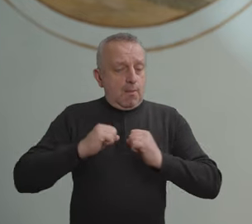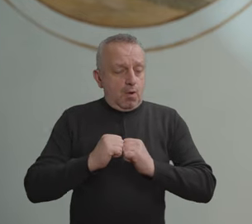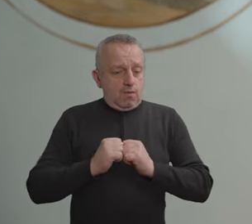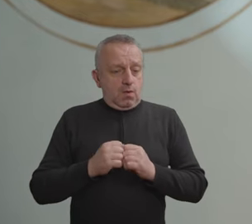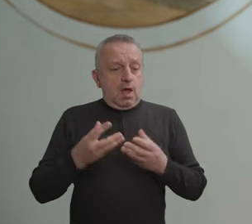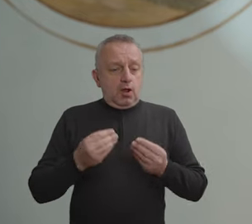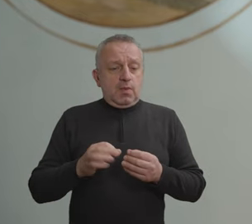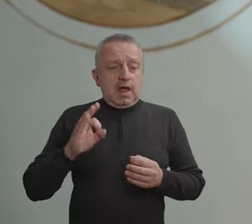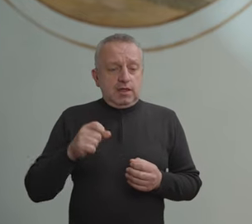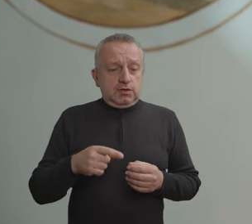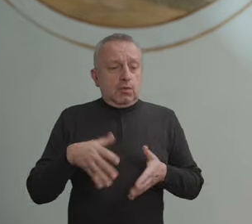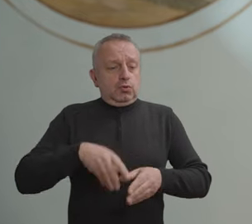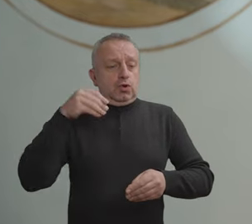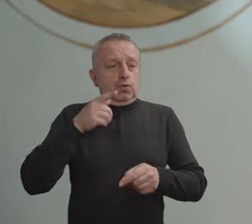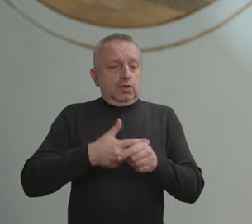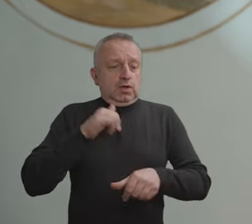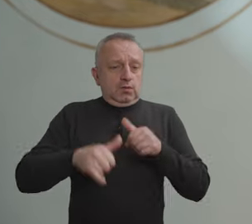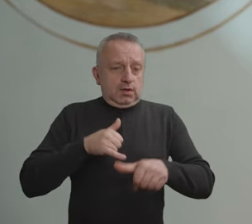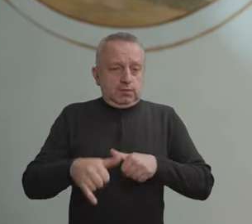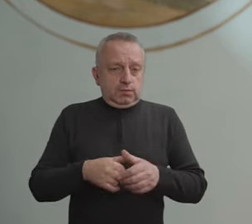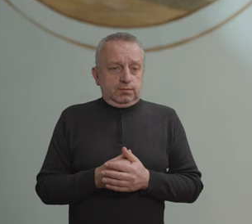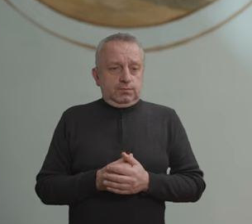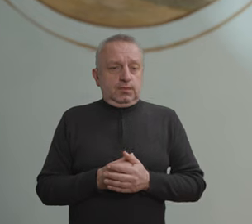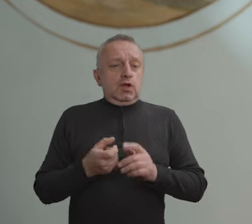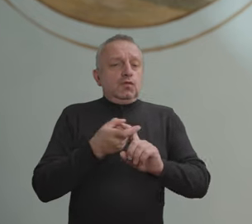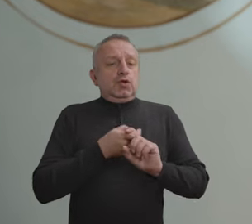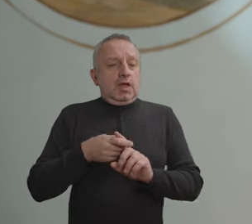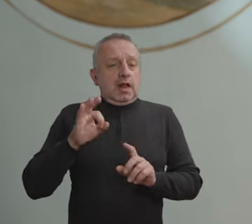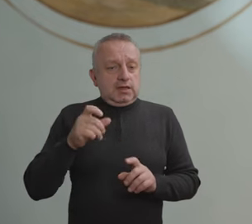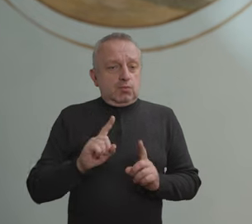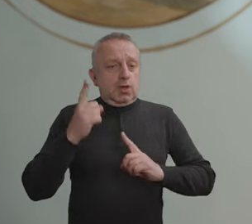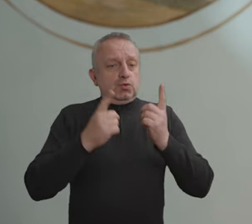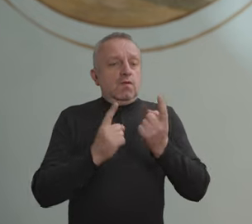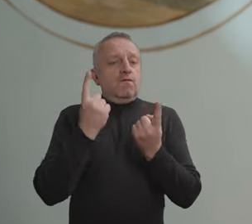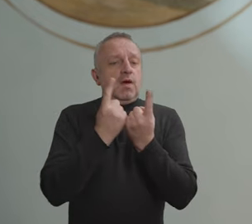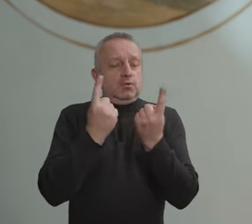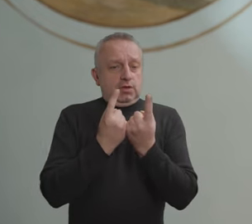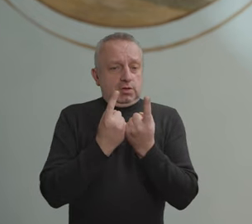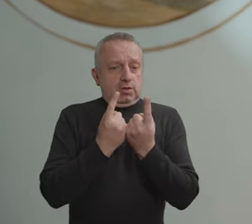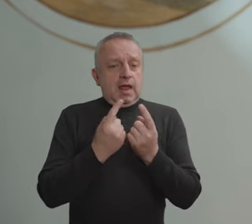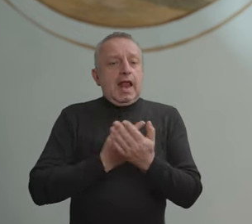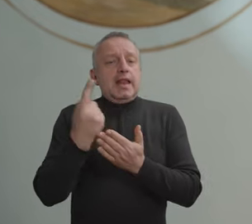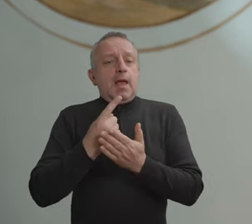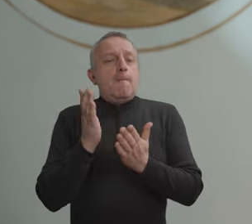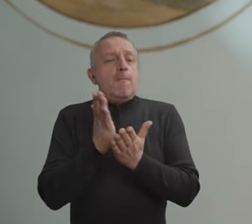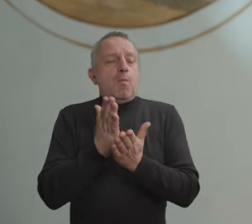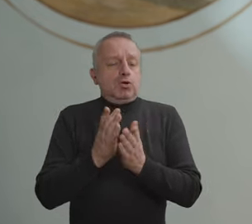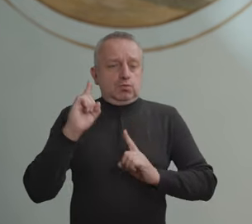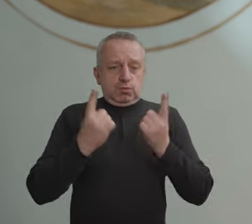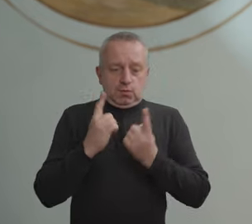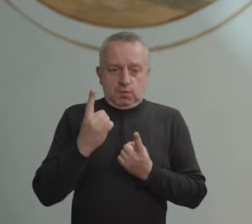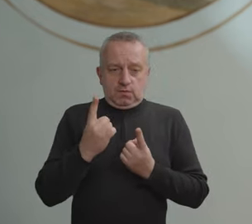Ponadto książę Andrzej Lubomirski stworzył Centralny Związek Galicyjskiego Przemysłu Fabrycznego oraz Ligę Pomocy